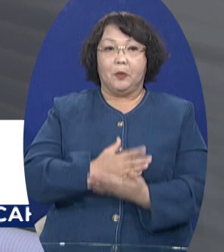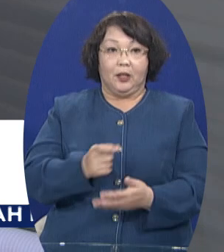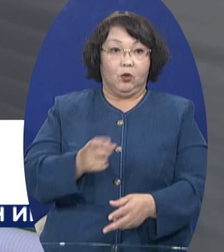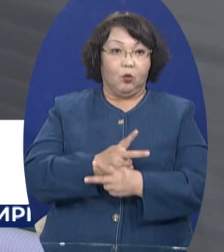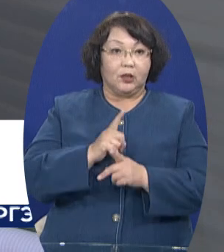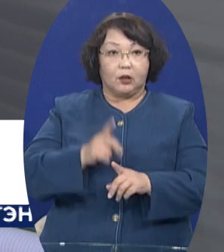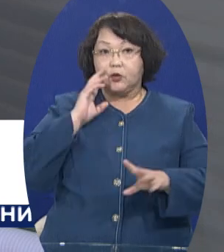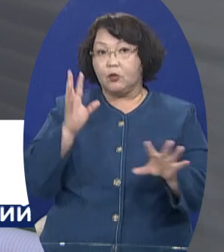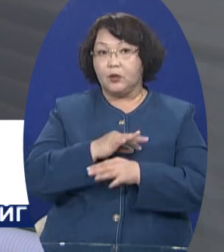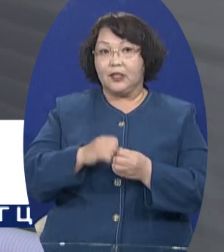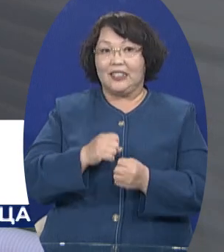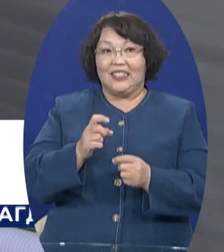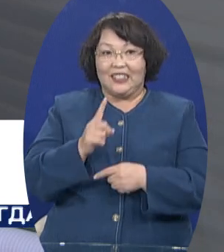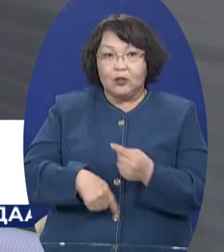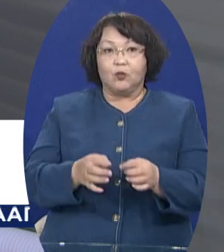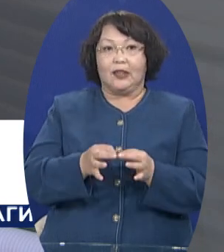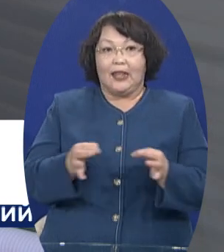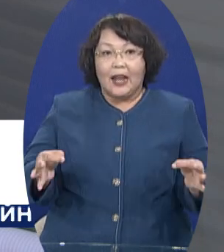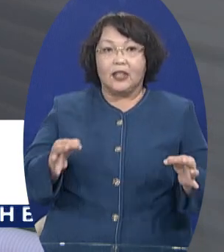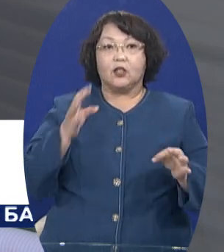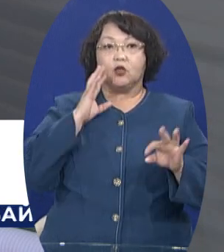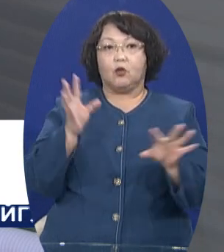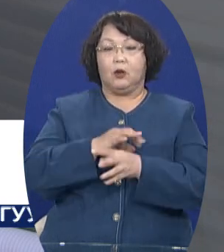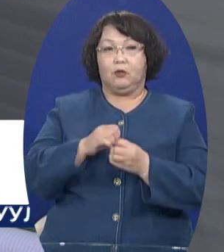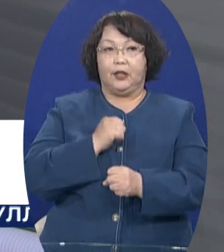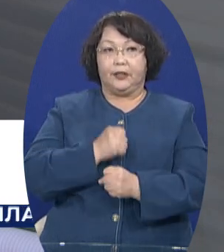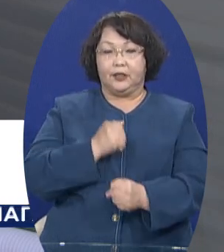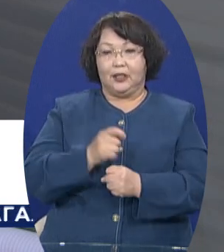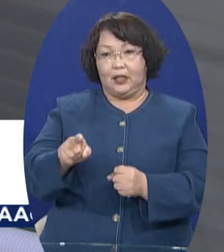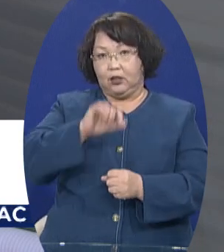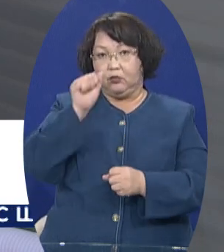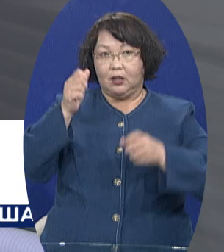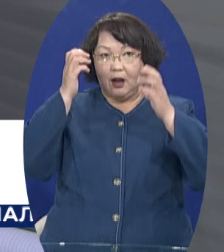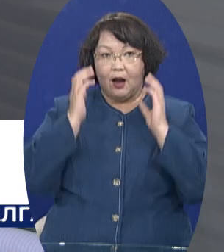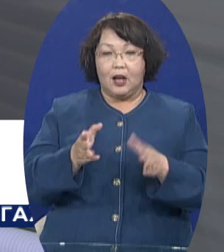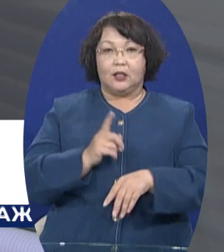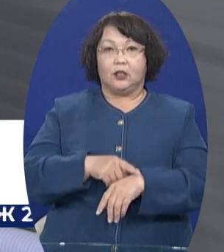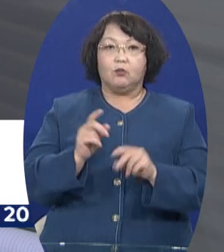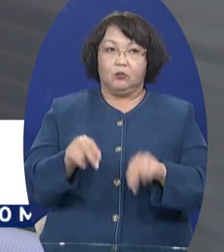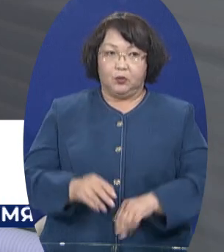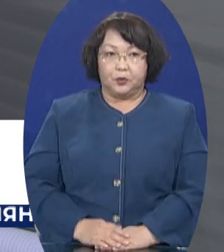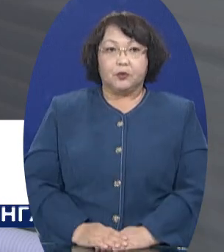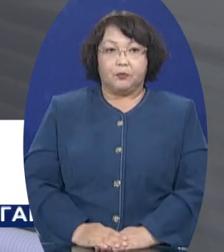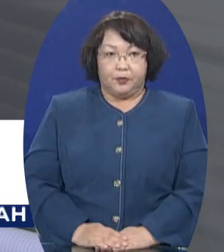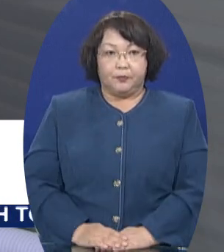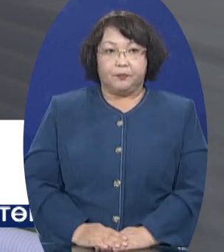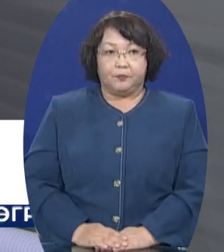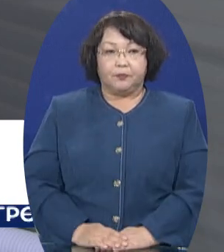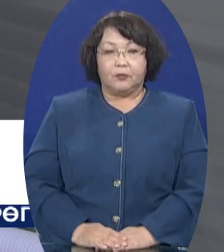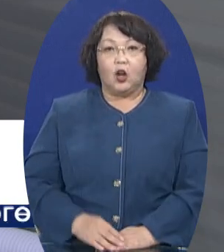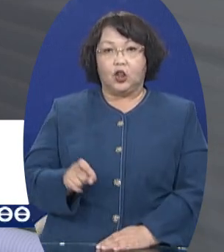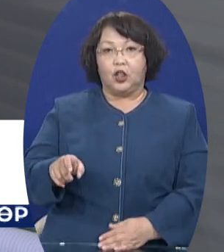процессыг илүү наривчлан зохицуулж одоо эдгээр асуудалд анхаарах цаг нь ирсэн байгаа учраас